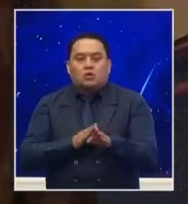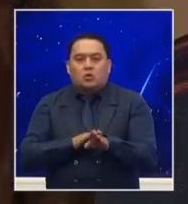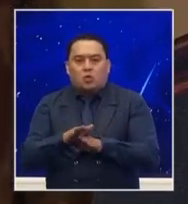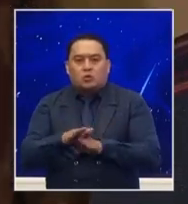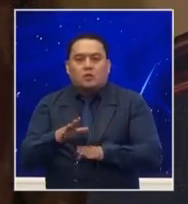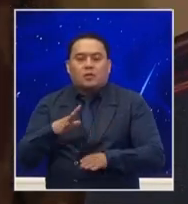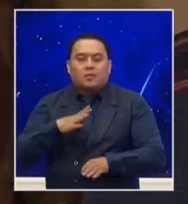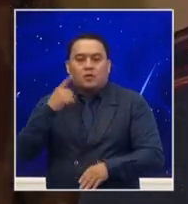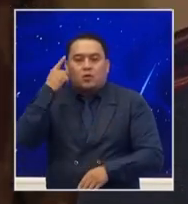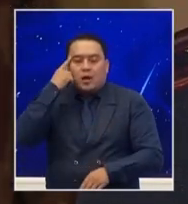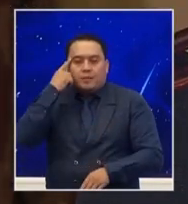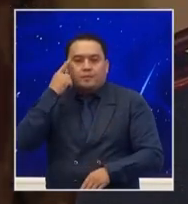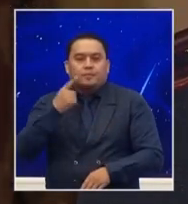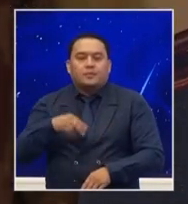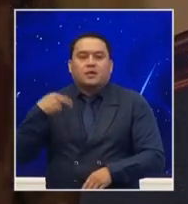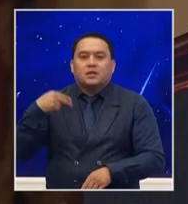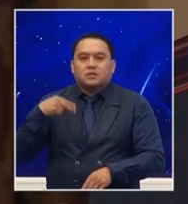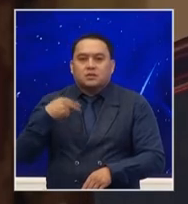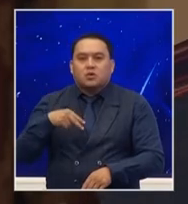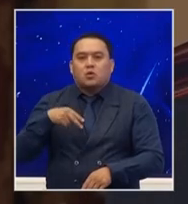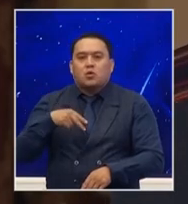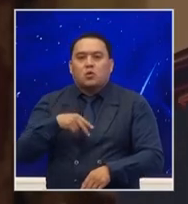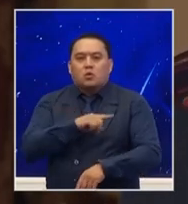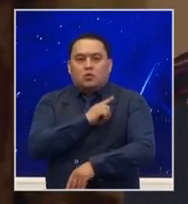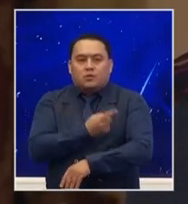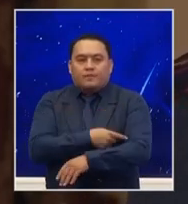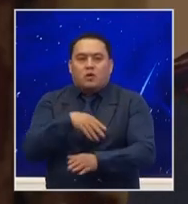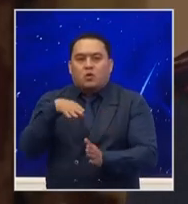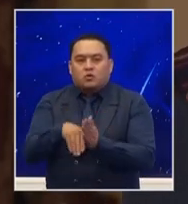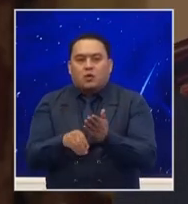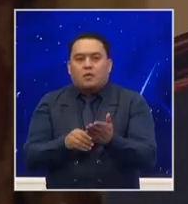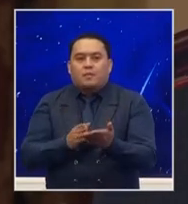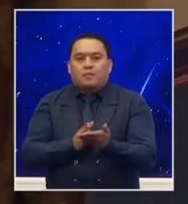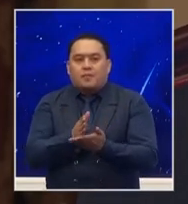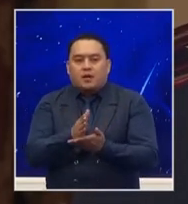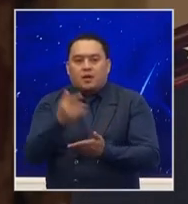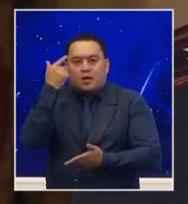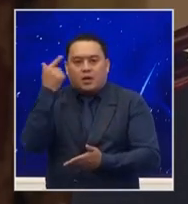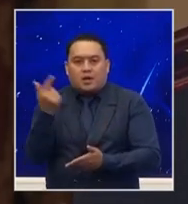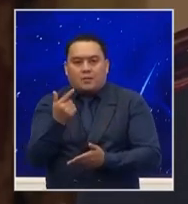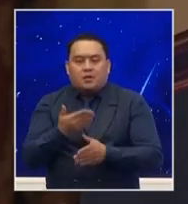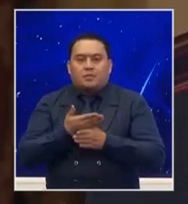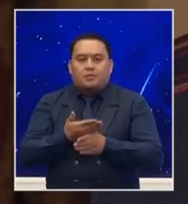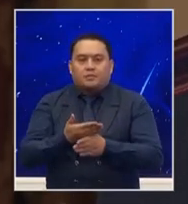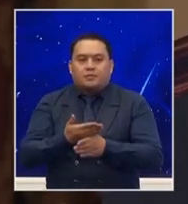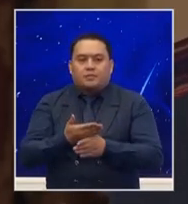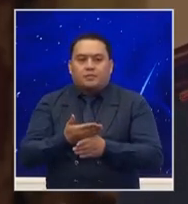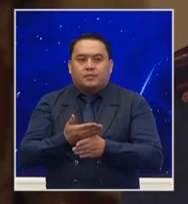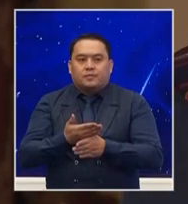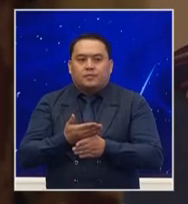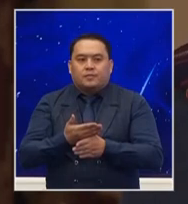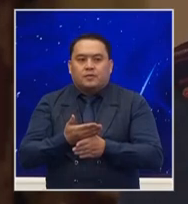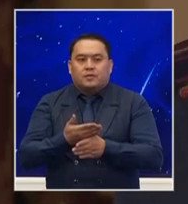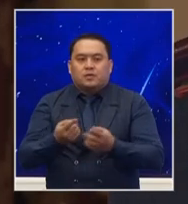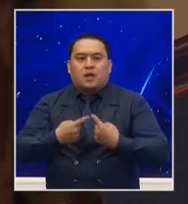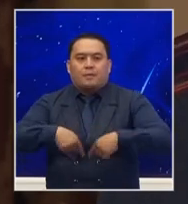ойлаймын. Президентіміздің көп үлесі сол кісілердің жаңағы саяси білімділігінің арқасында деп ойлаймыз.